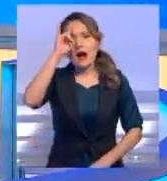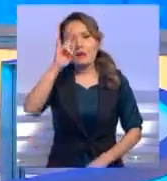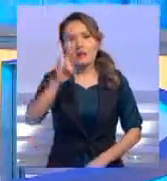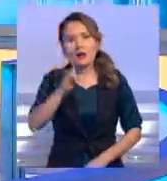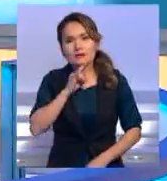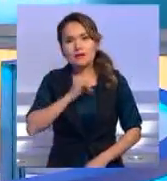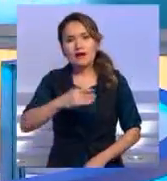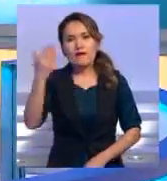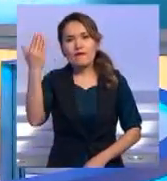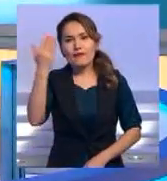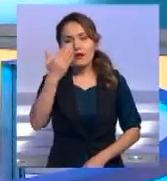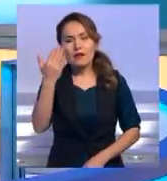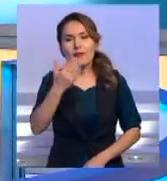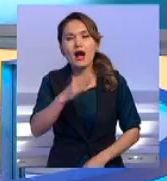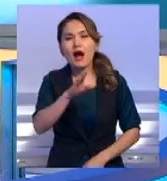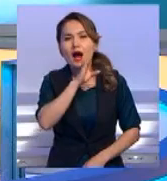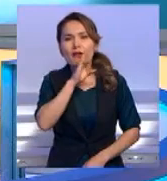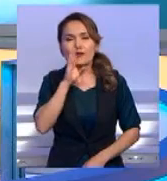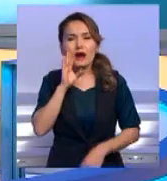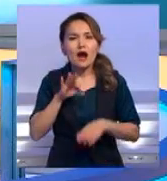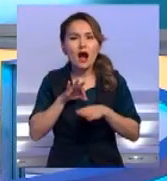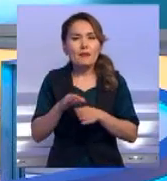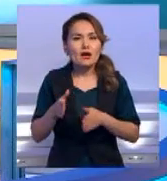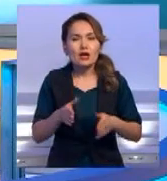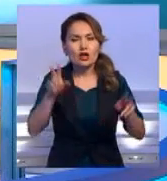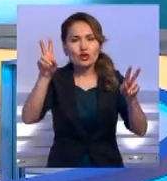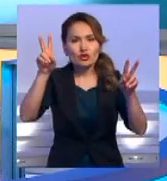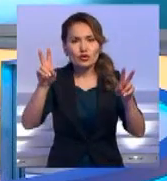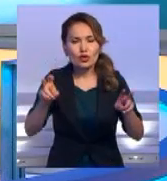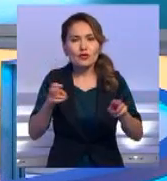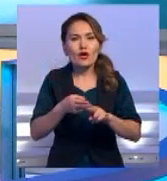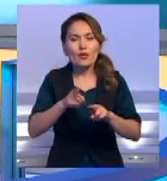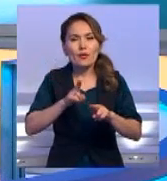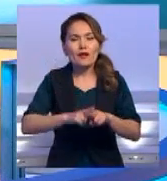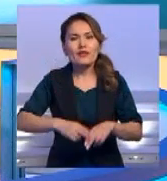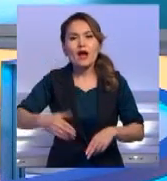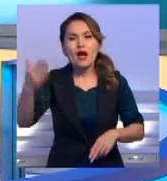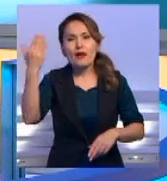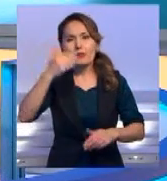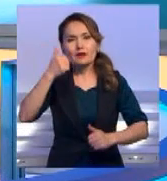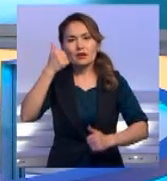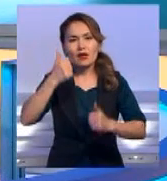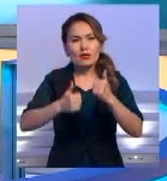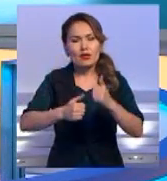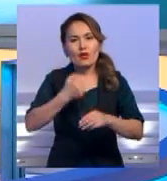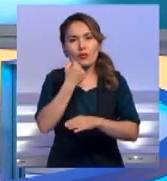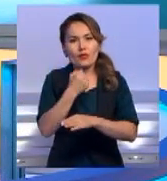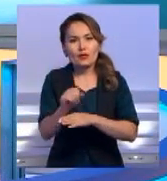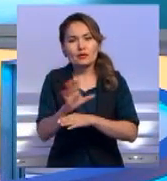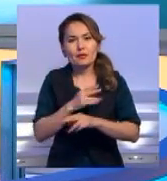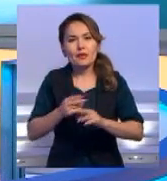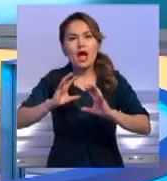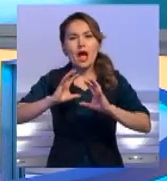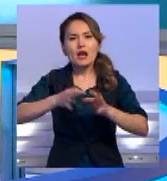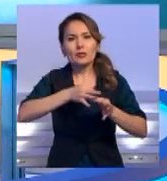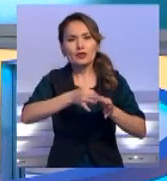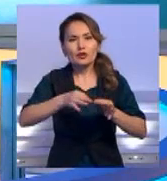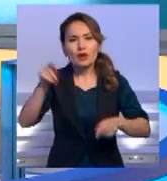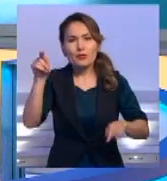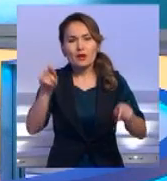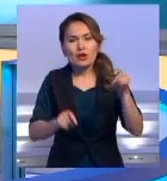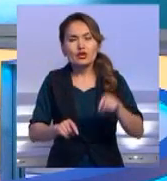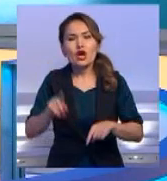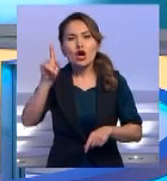Қазақстандық анаға апарар жол фильмі Біріккен ұлттар ұйымында өткен WeLink кинофестивалінде жоғары бағаланды. Оған әлемнің